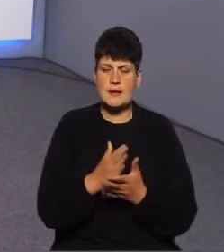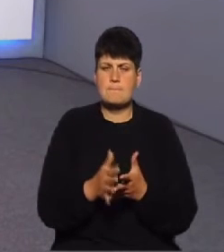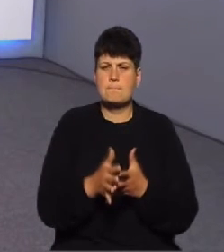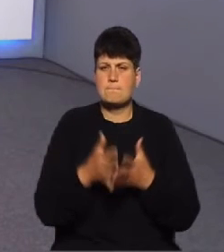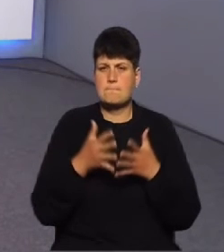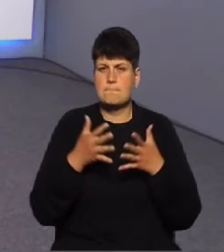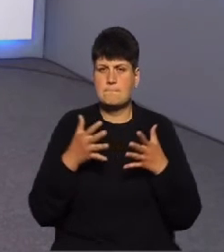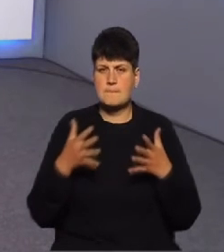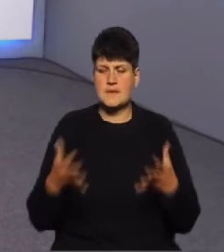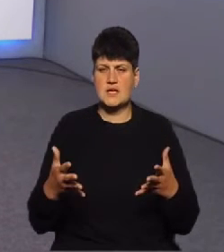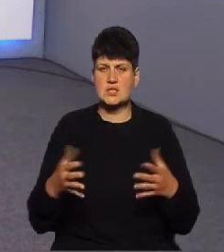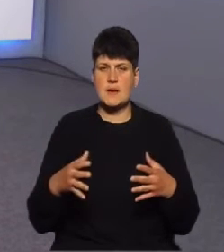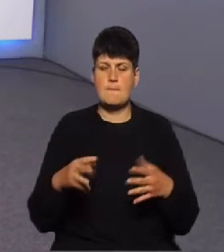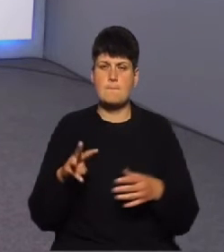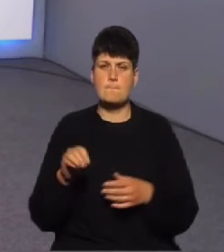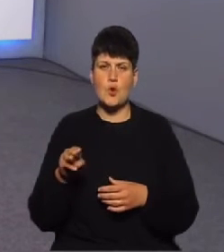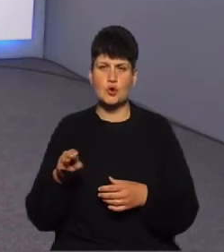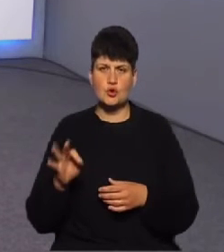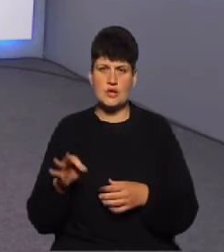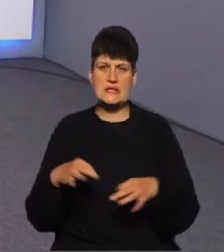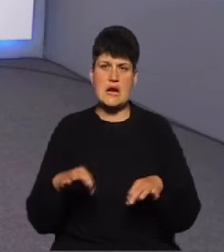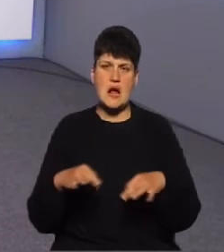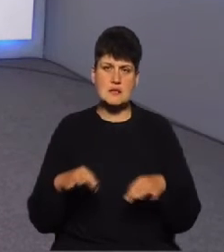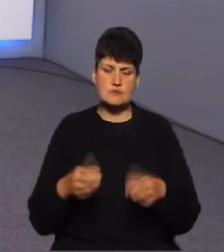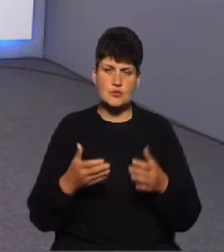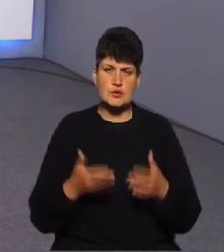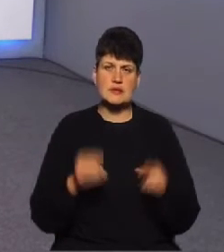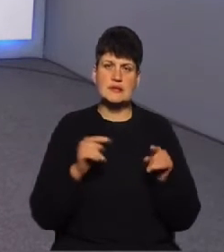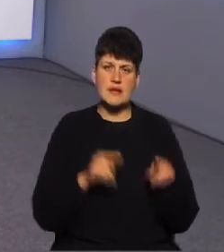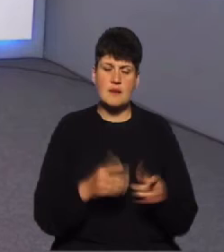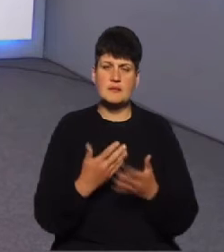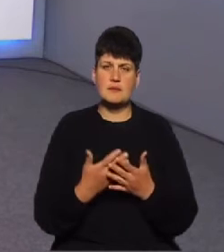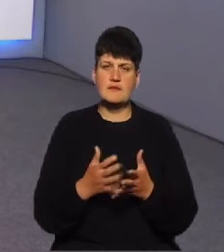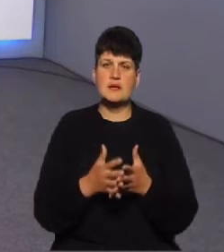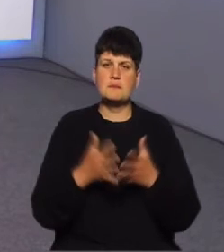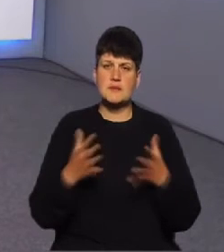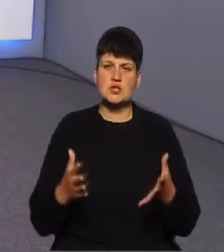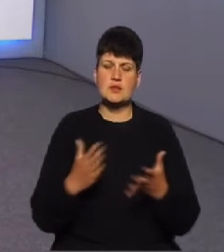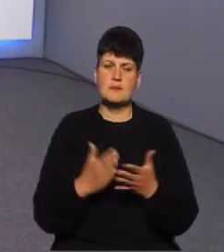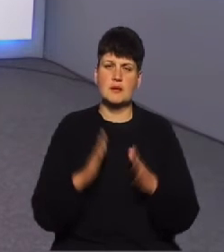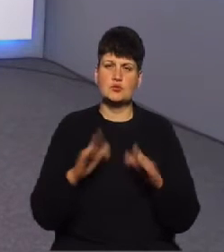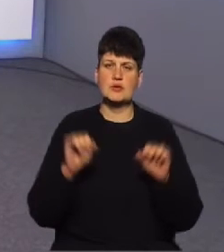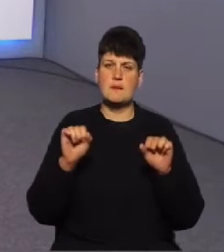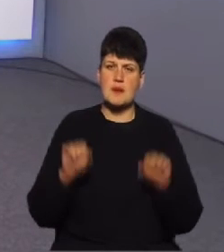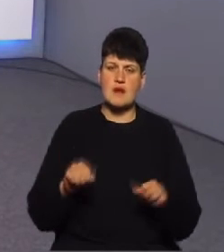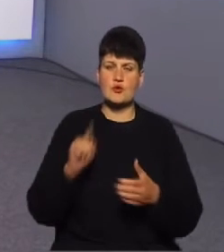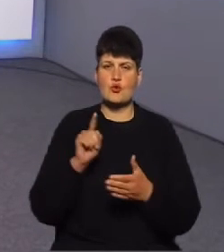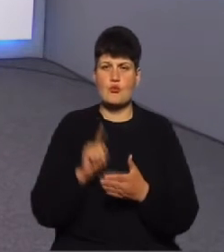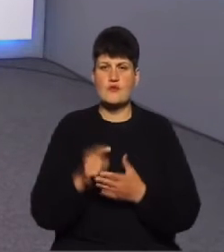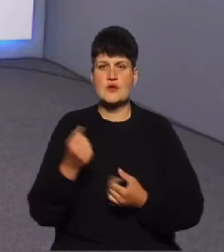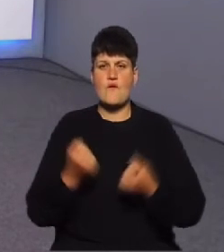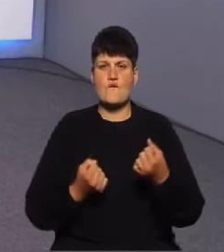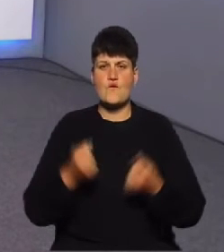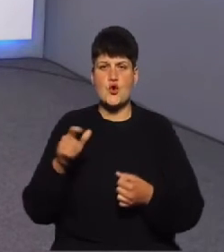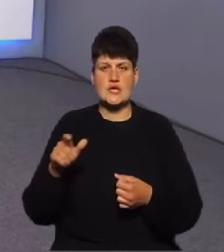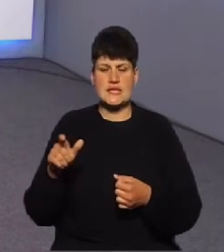сказала, це мототранспорт, як на мене. Тому там, напевно, що більше мало би бути прав і обов'язків саме як водіїв мотоциклів,